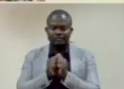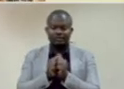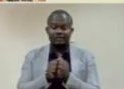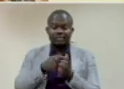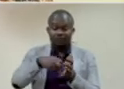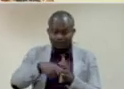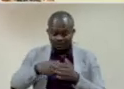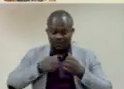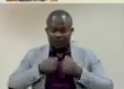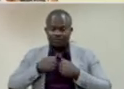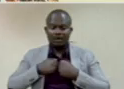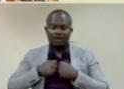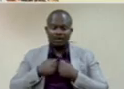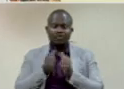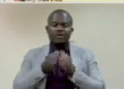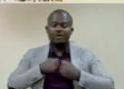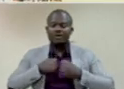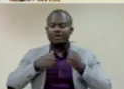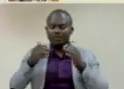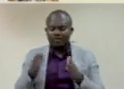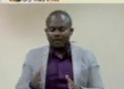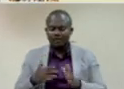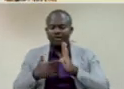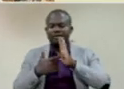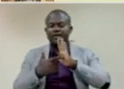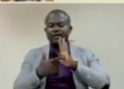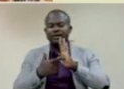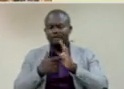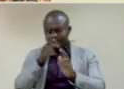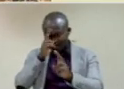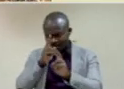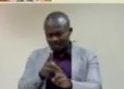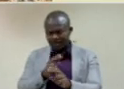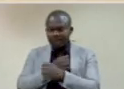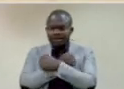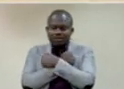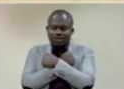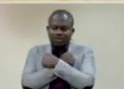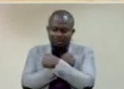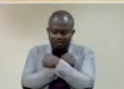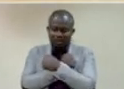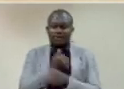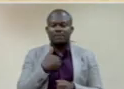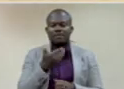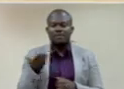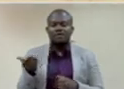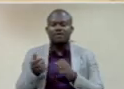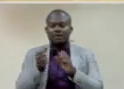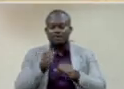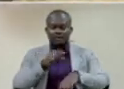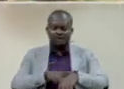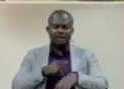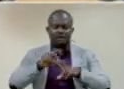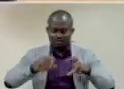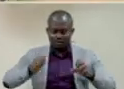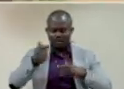apfukamiye u Rwanda n'Abanyarwanda, bigaragaza icyubahiro n'urukundo bafitiye. Noneho mugafata akanya ko gusuzuma